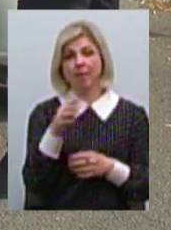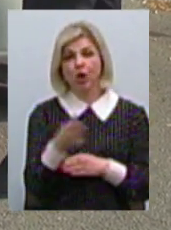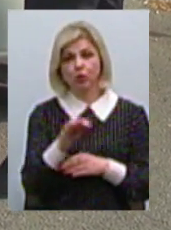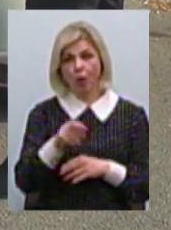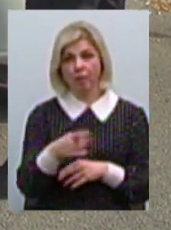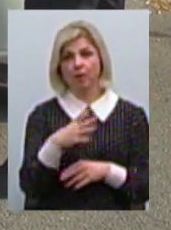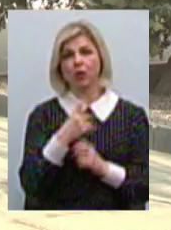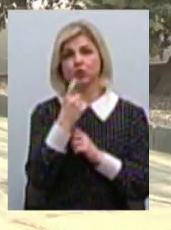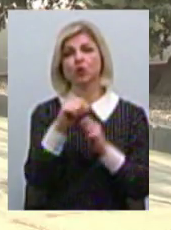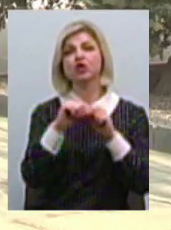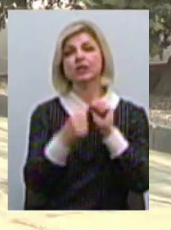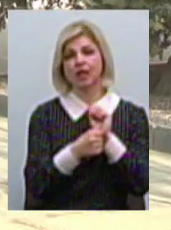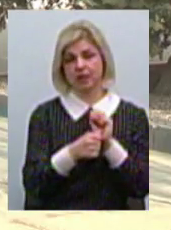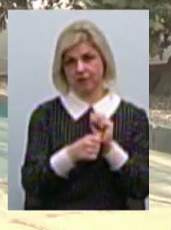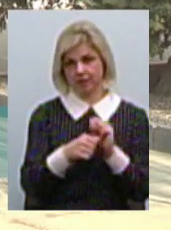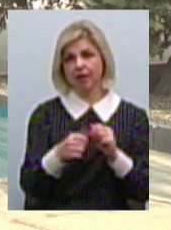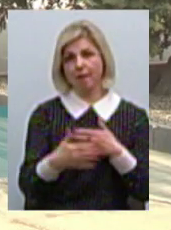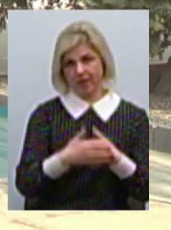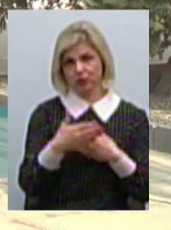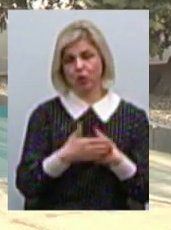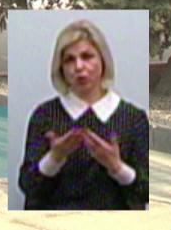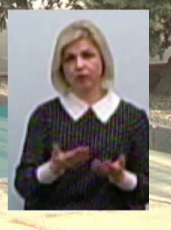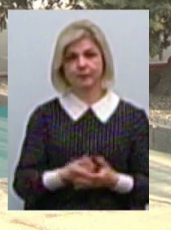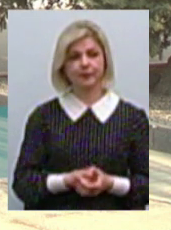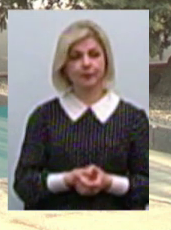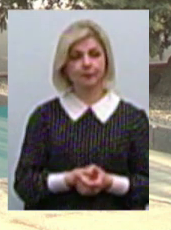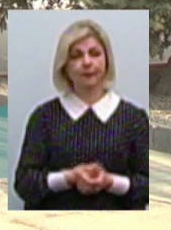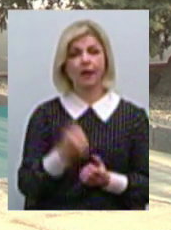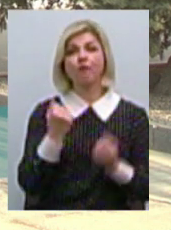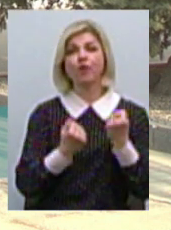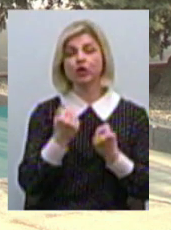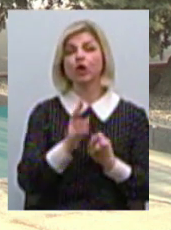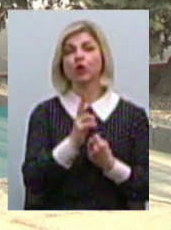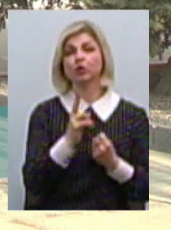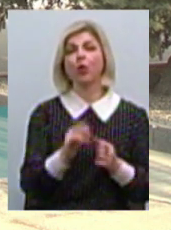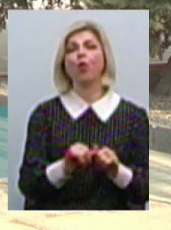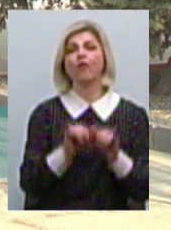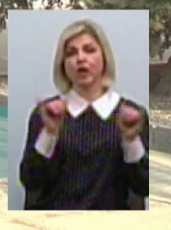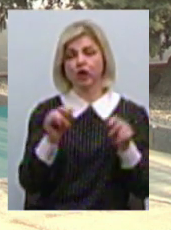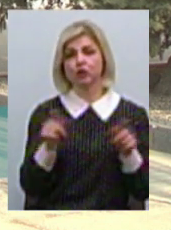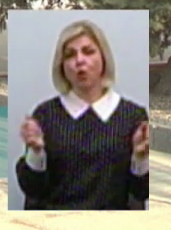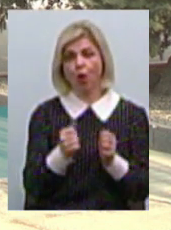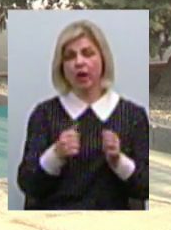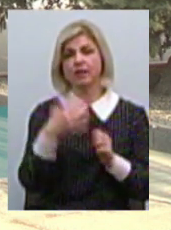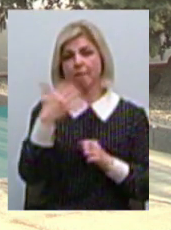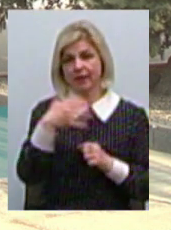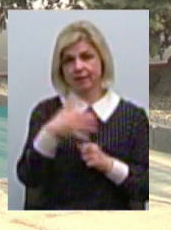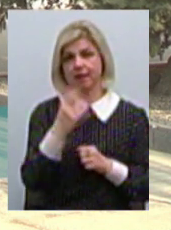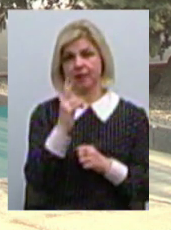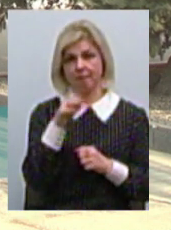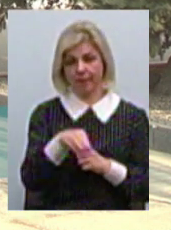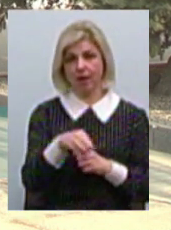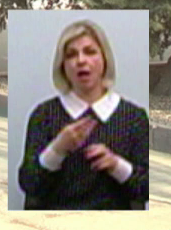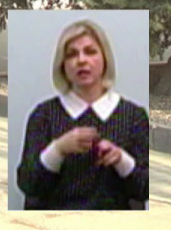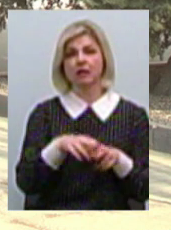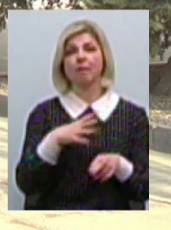116 постанов. Водії, які перевищили швидкість більше, ніж на 50 км на годину, встановлений швидкісний режим, це